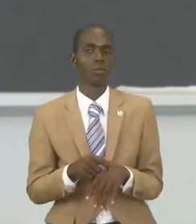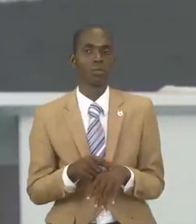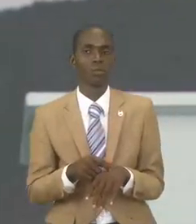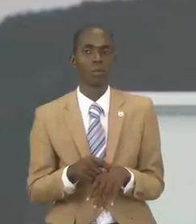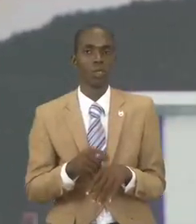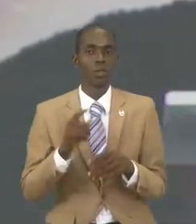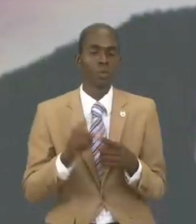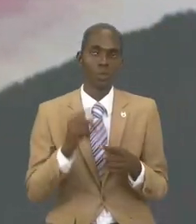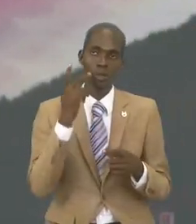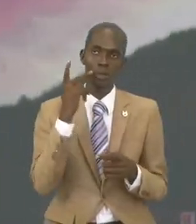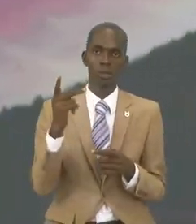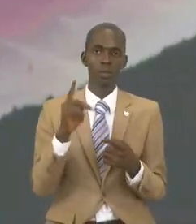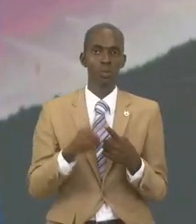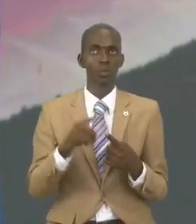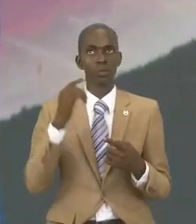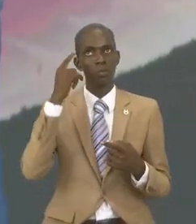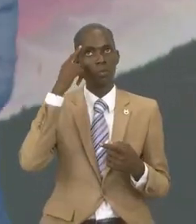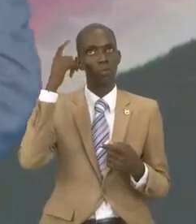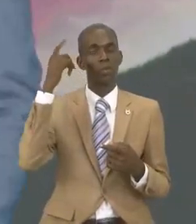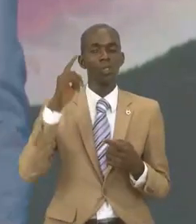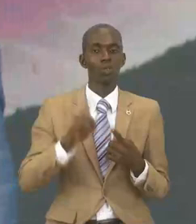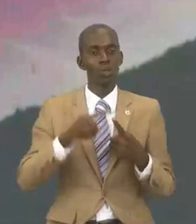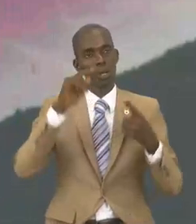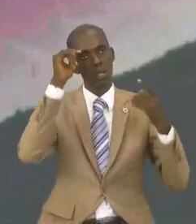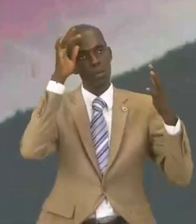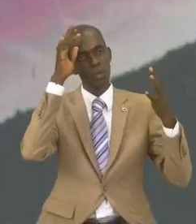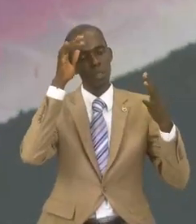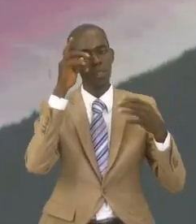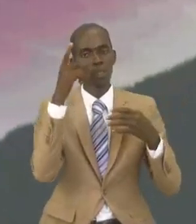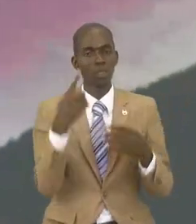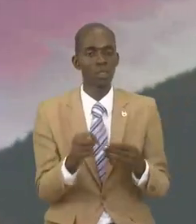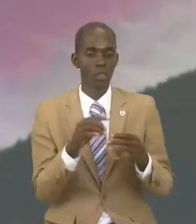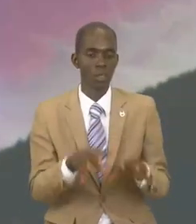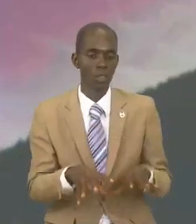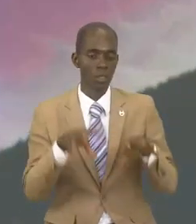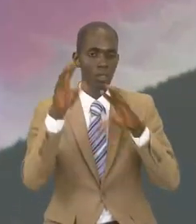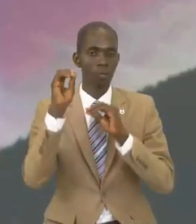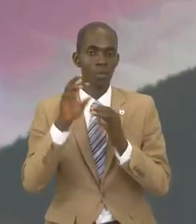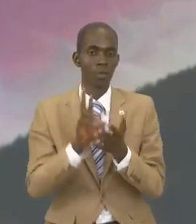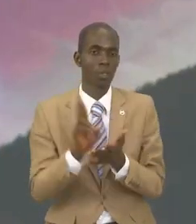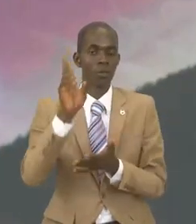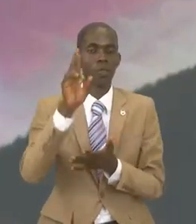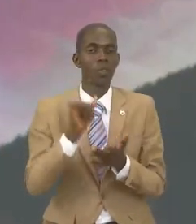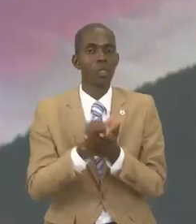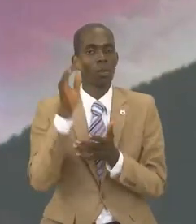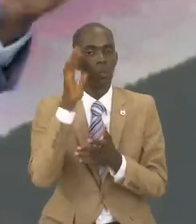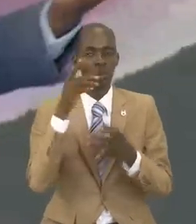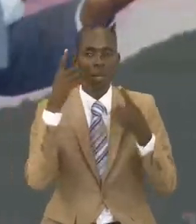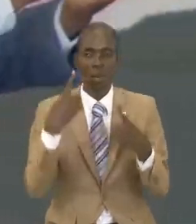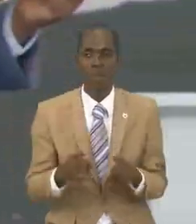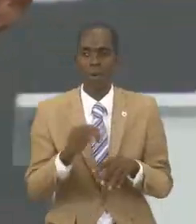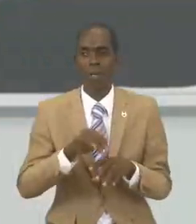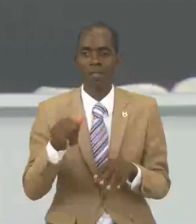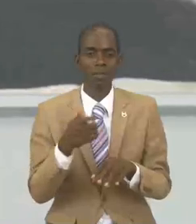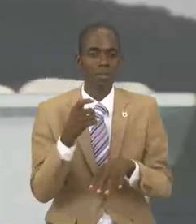Oui. D'envisager, d'imaginer et d'attendre l'enlèvement qui aura lieu à